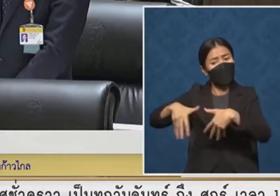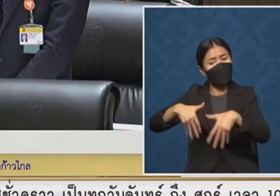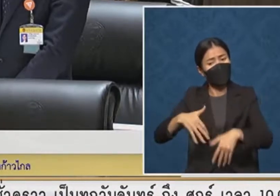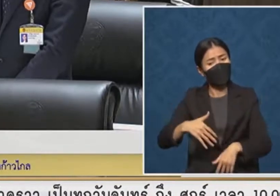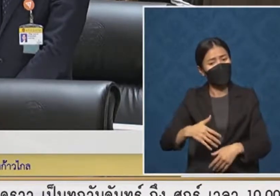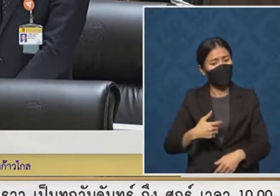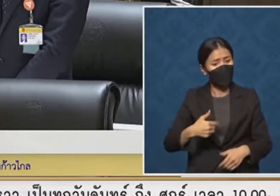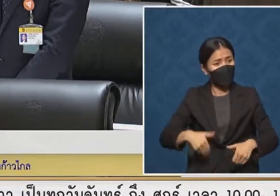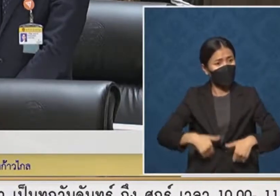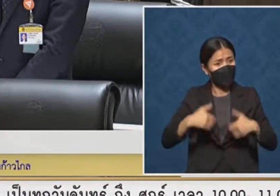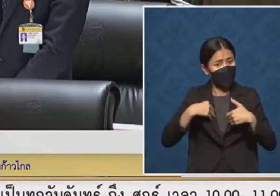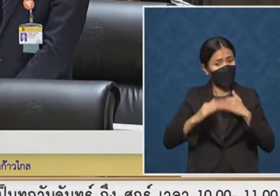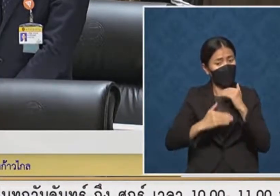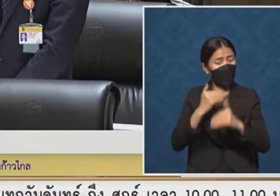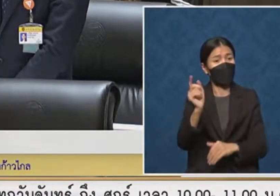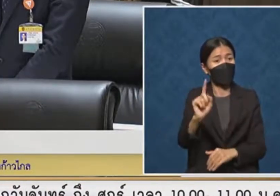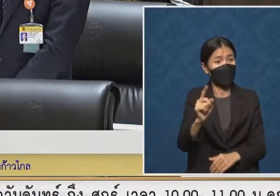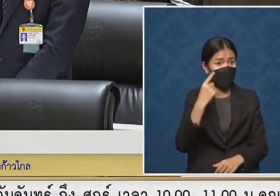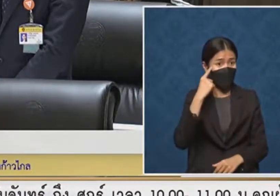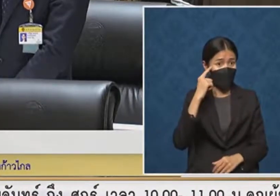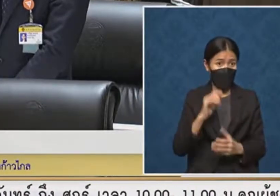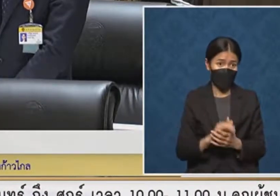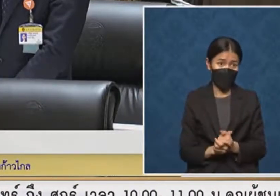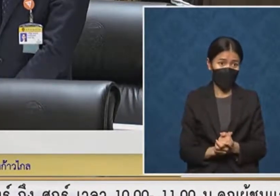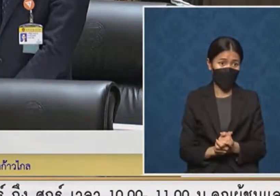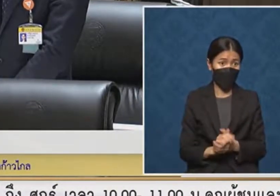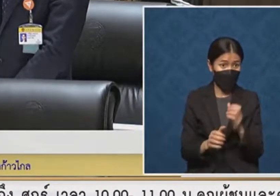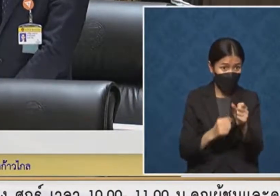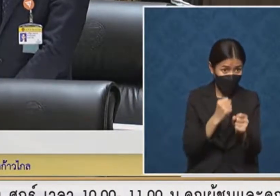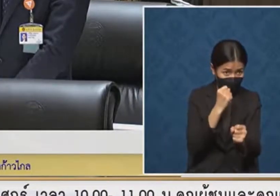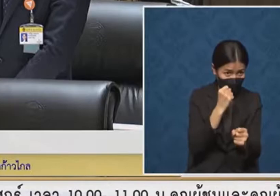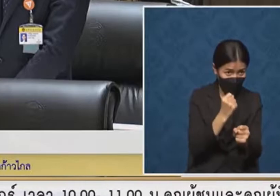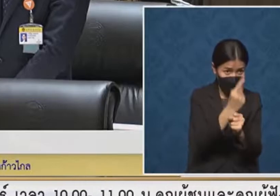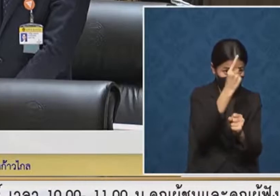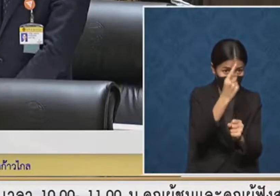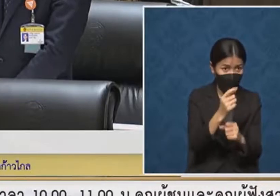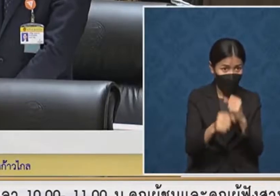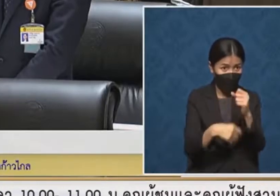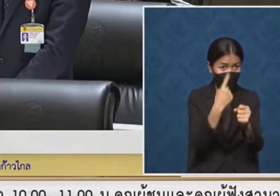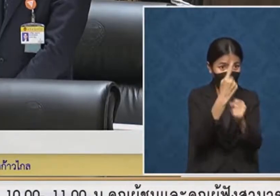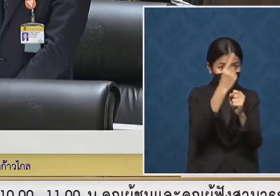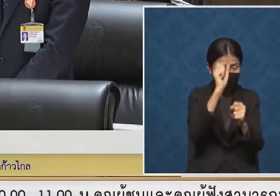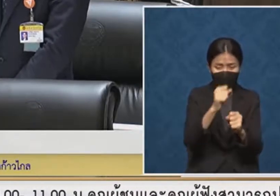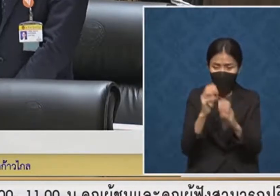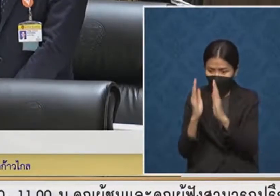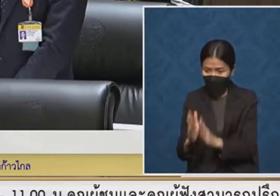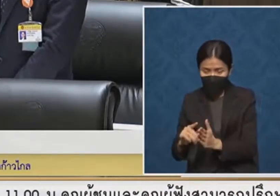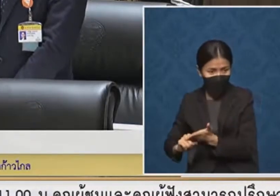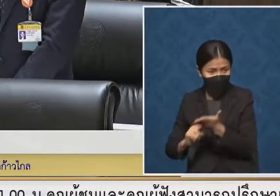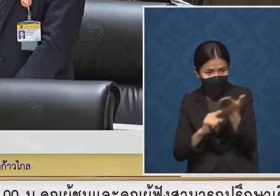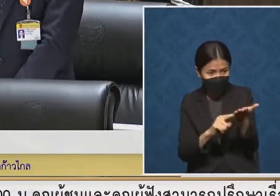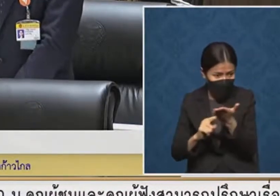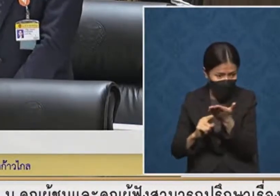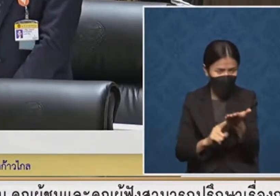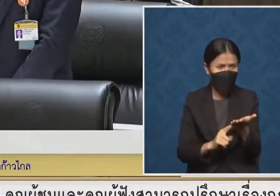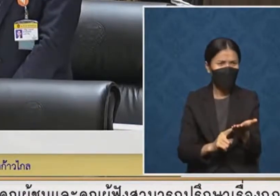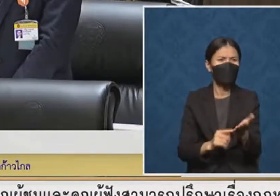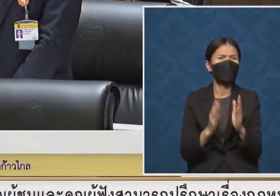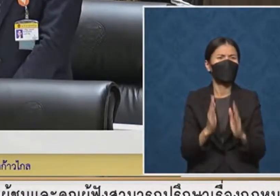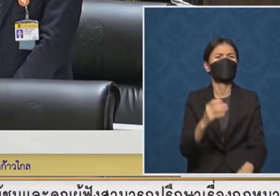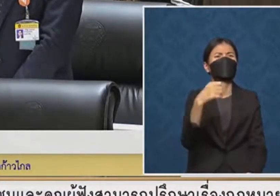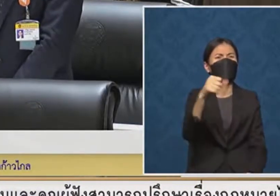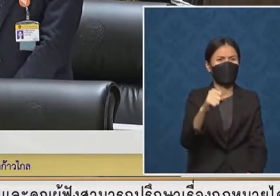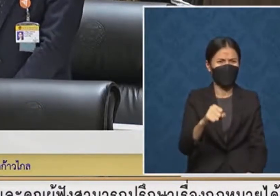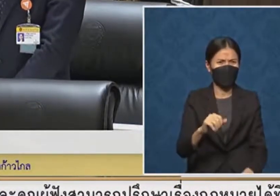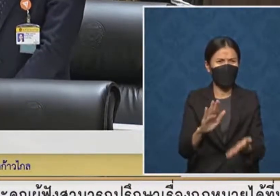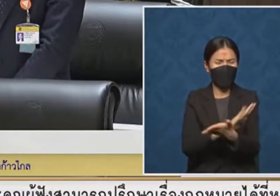เฉลยปีและ 10 คนนะครับช่วยใช้แมเหเดม แค่ 10 แฟมตปีไมเยอะเลยครับคนกต่ไปเพิ่มพสิทธภา